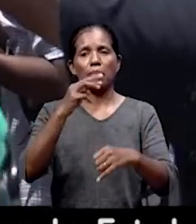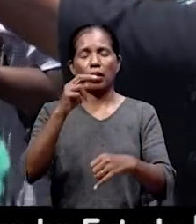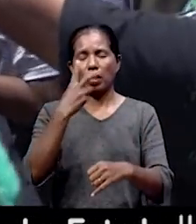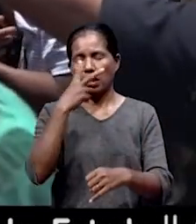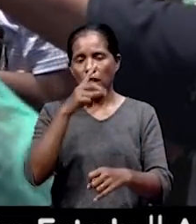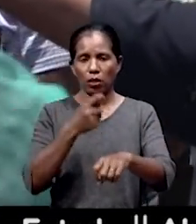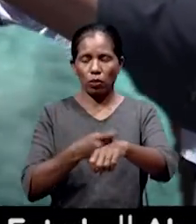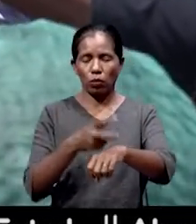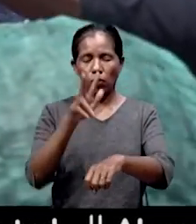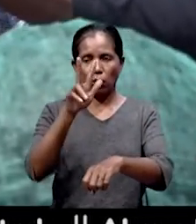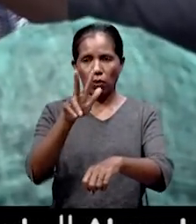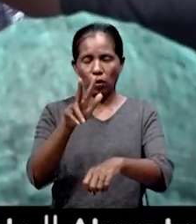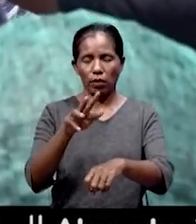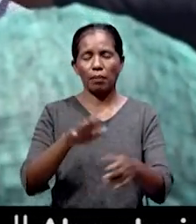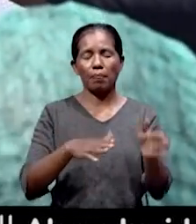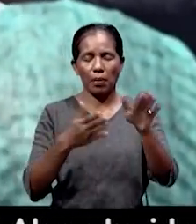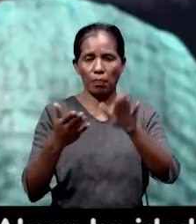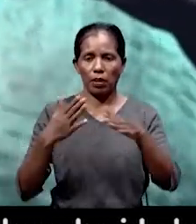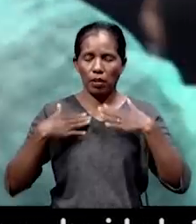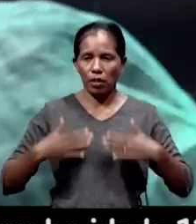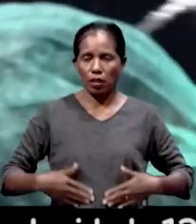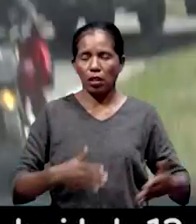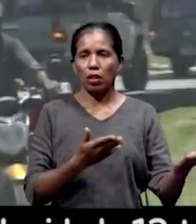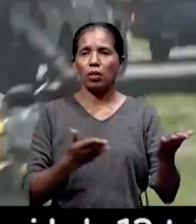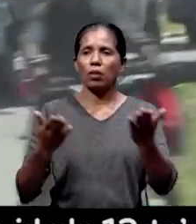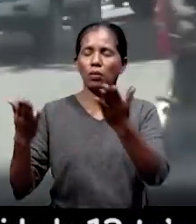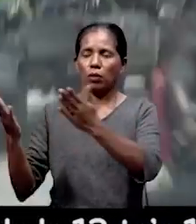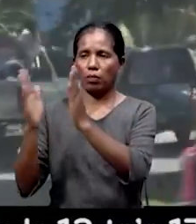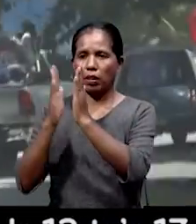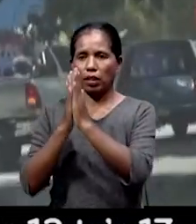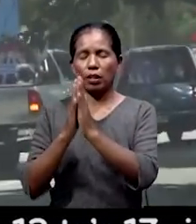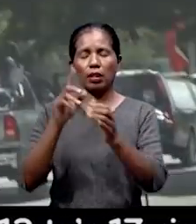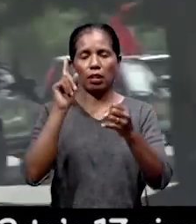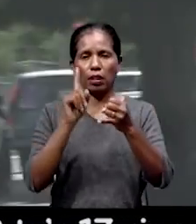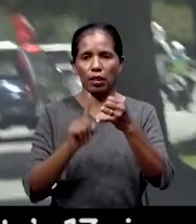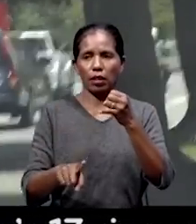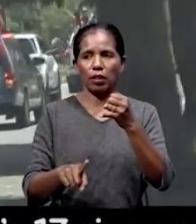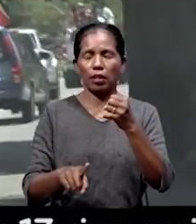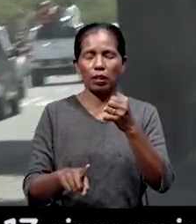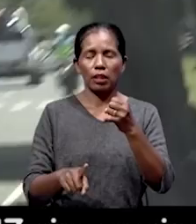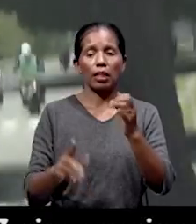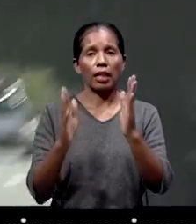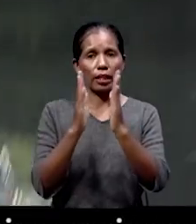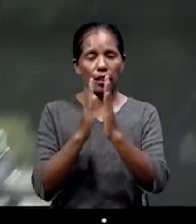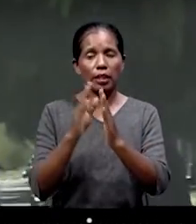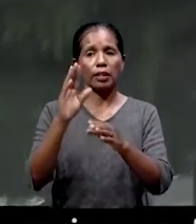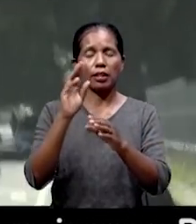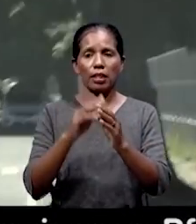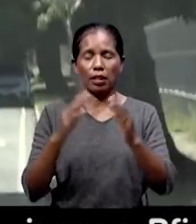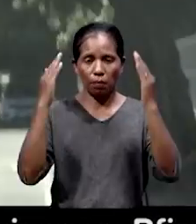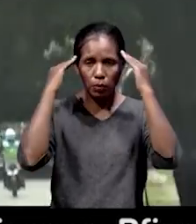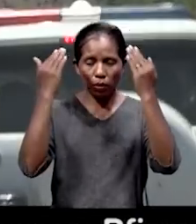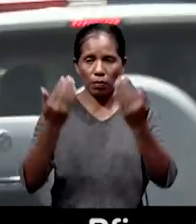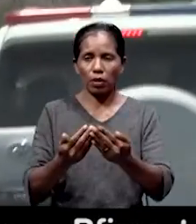tuku tolu lokrai mati bian ni isin mate lori bareza ikus ia medjit Anur Díli hafoine lori bahalot